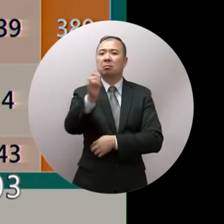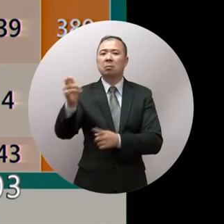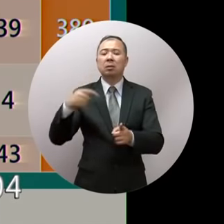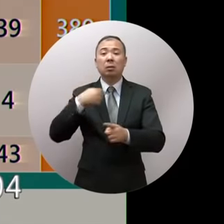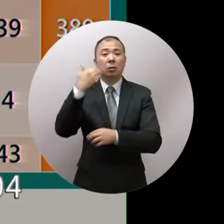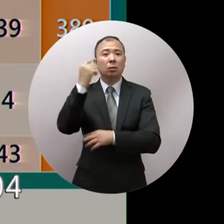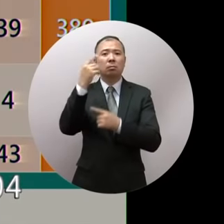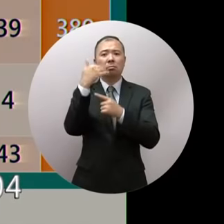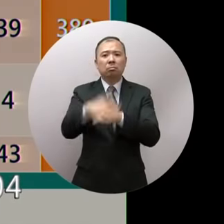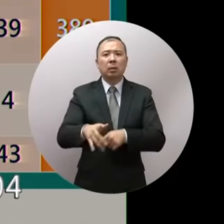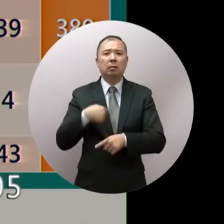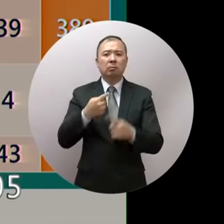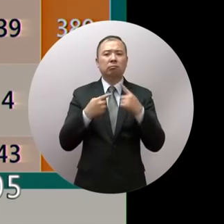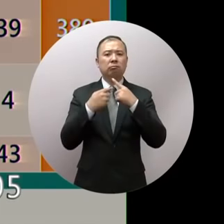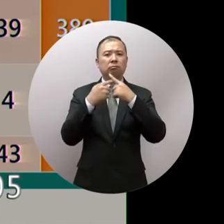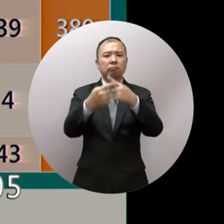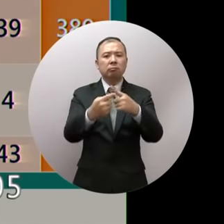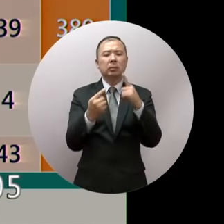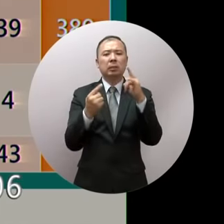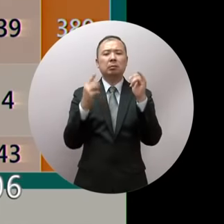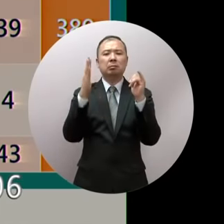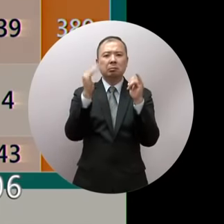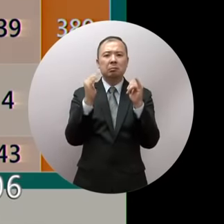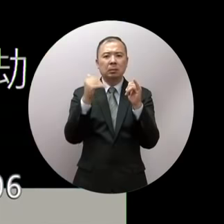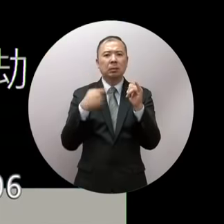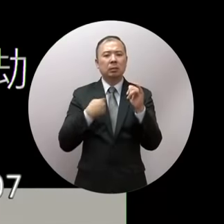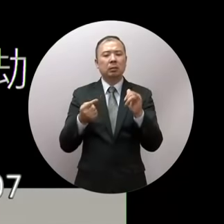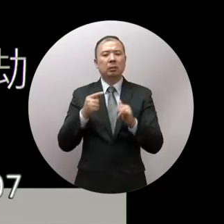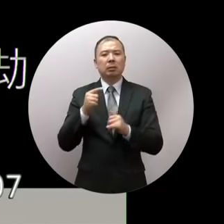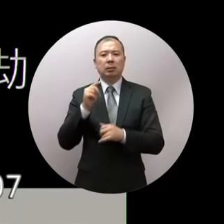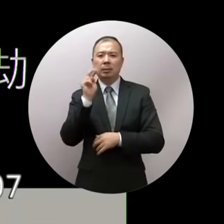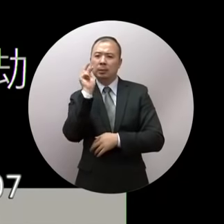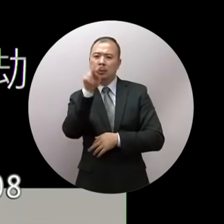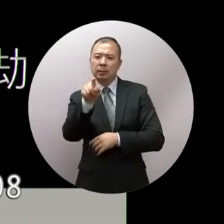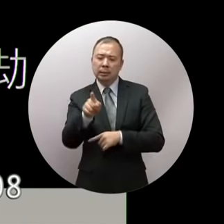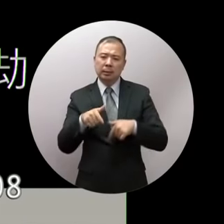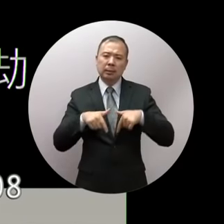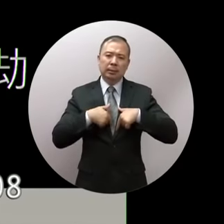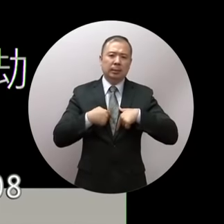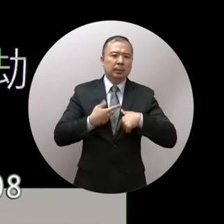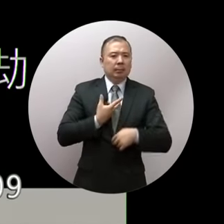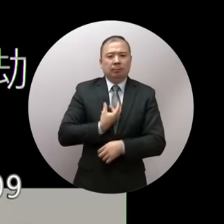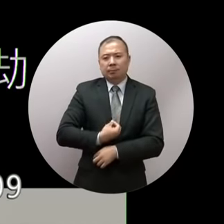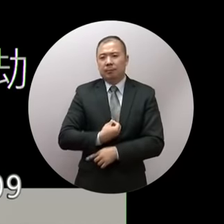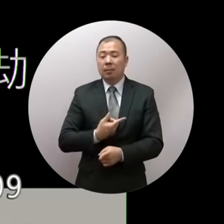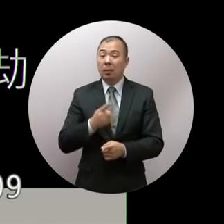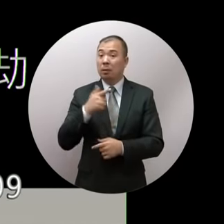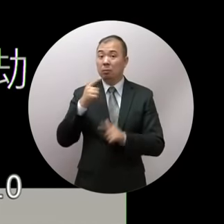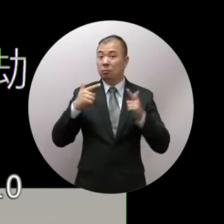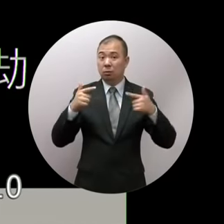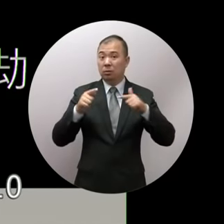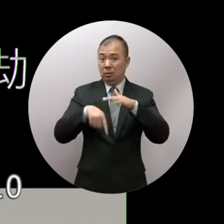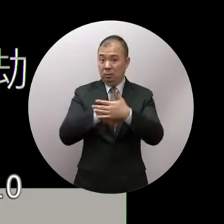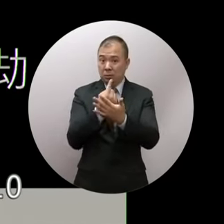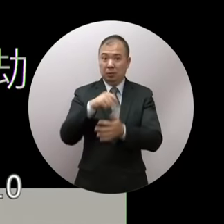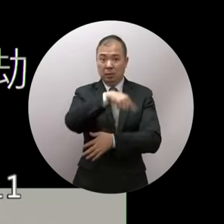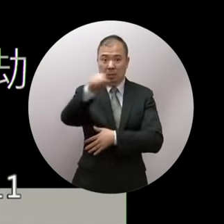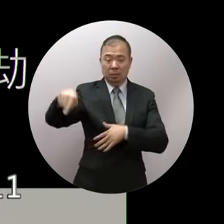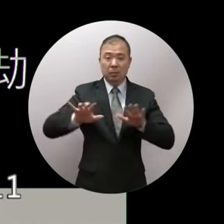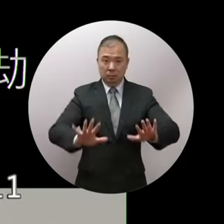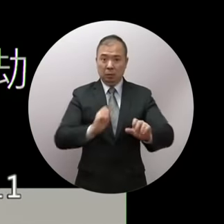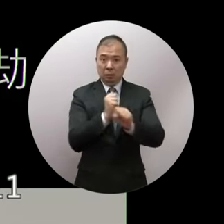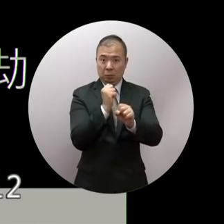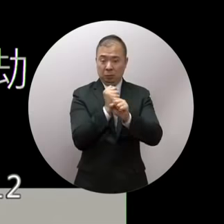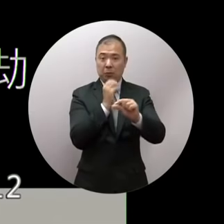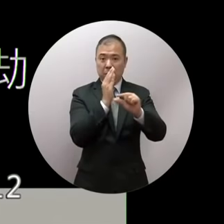同仁鞠躬，其实心内真艰苦了哈。但是不只是这些人，这些现职的在任的